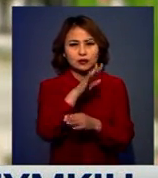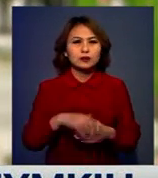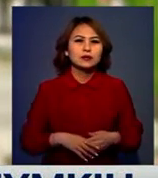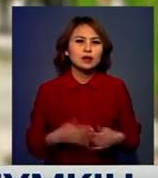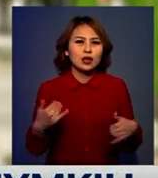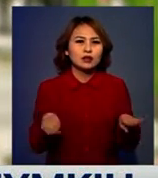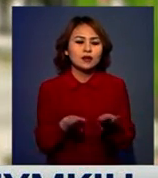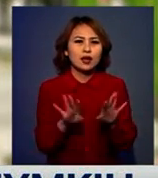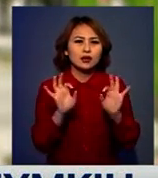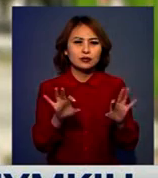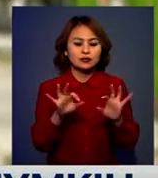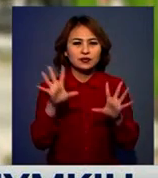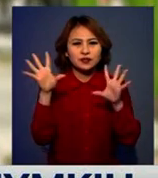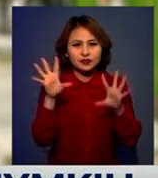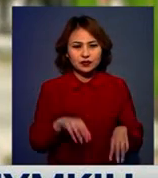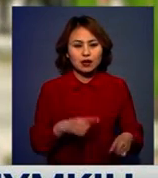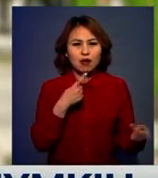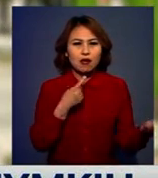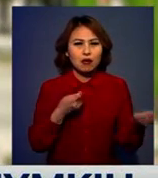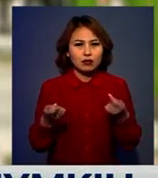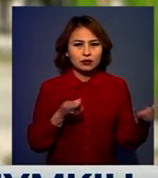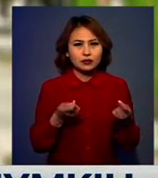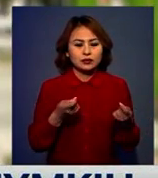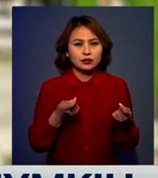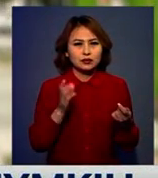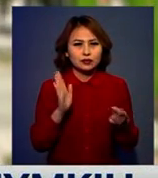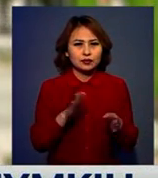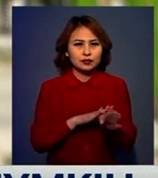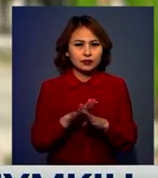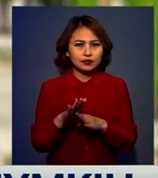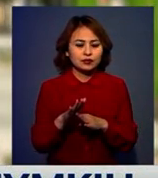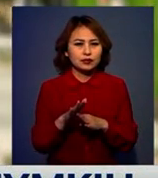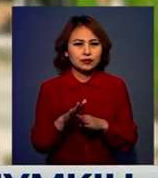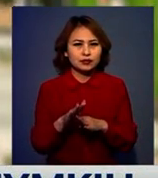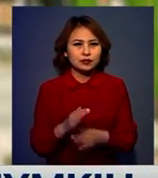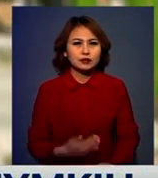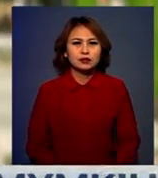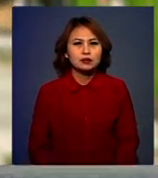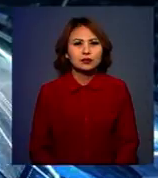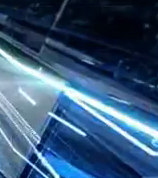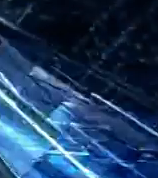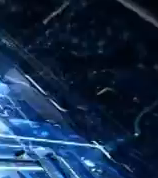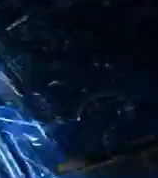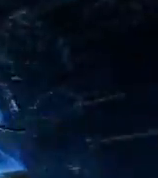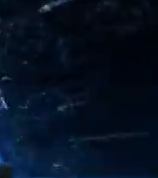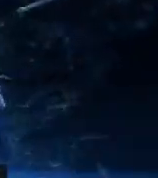осы айтылған барлық қауіпті құбылыстар арнайы дабыл ескерту арқылы беріліп хабарландырылып отыр.